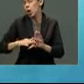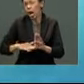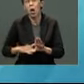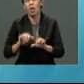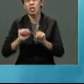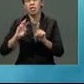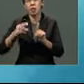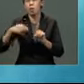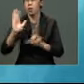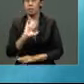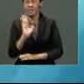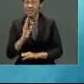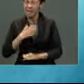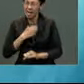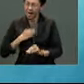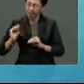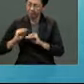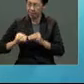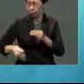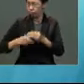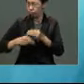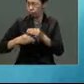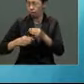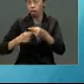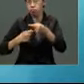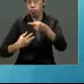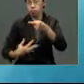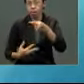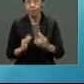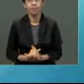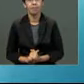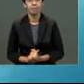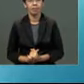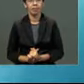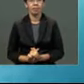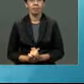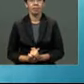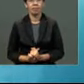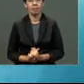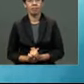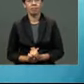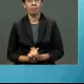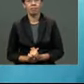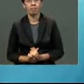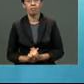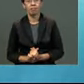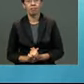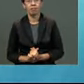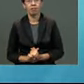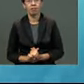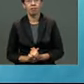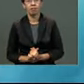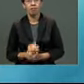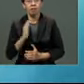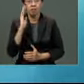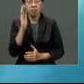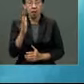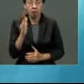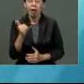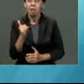ที่ใช้แอปจะได้ง่ายขึ้นแต่กิจการที่มากกว่านี้เนี่ยจะมีมาพร้อมความเสี่ย